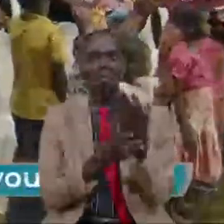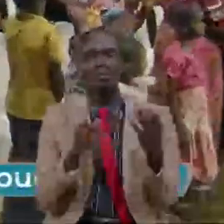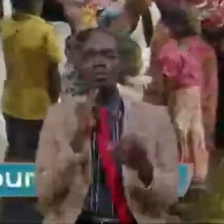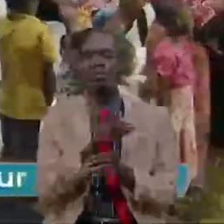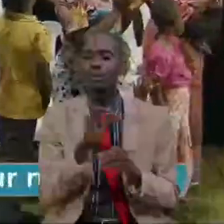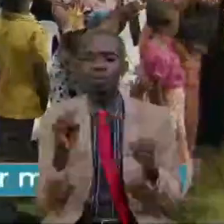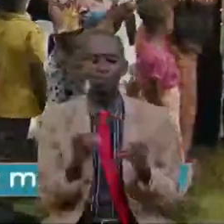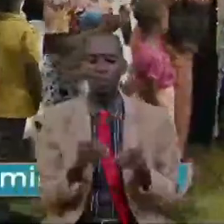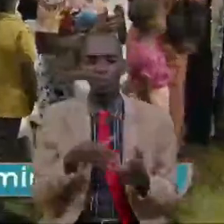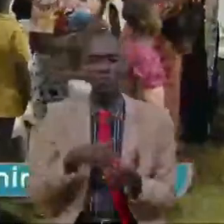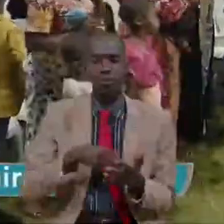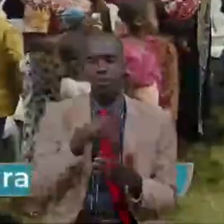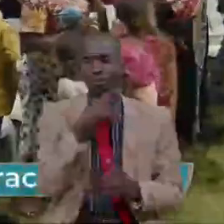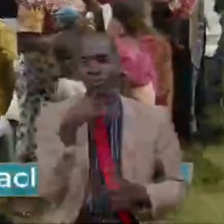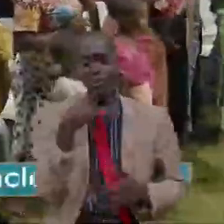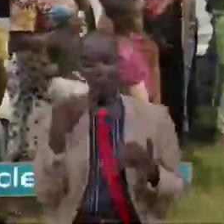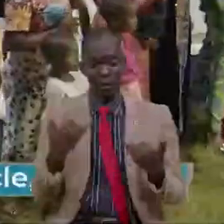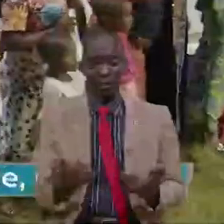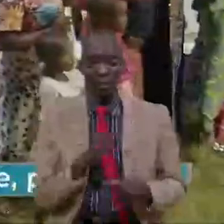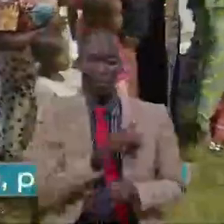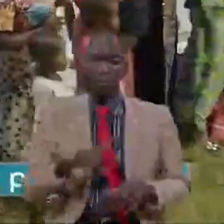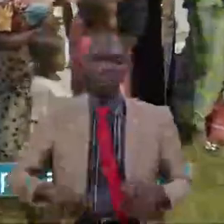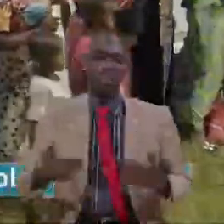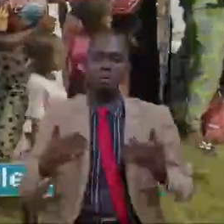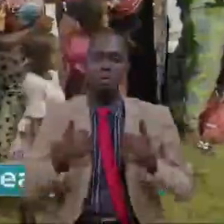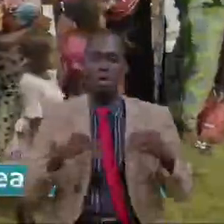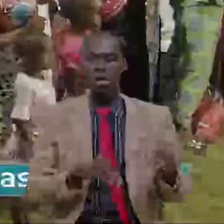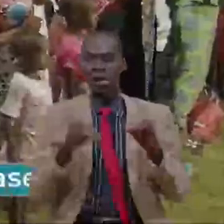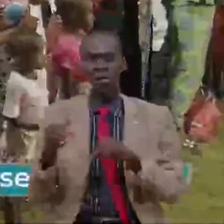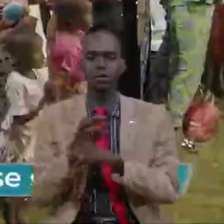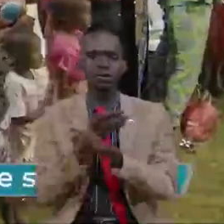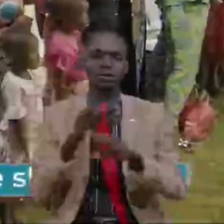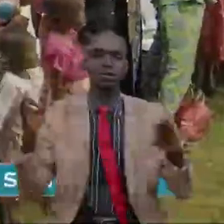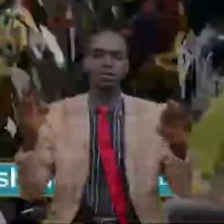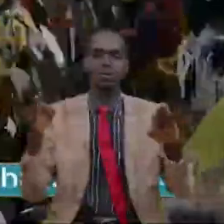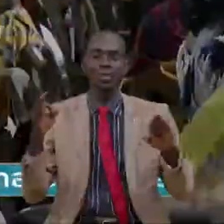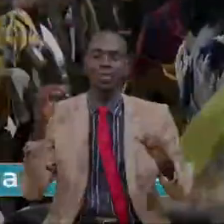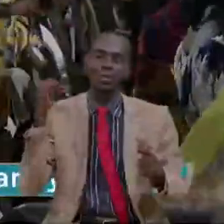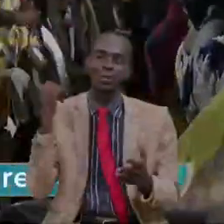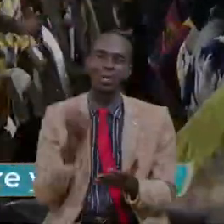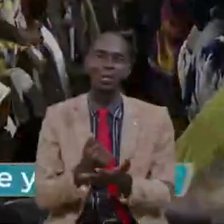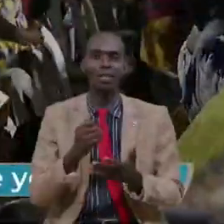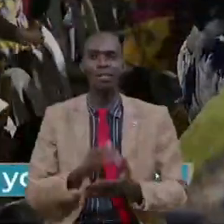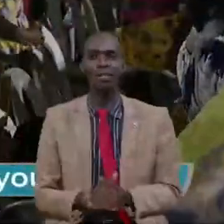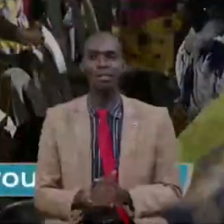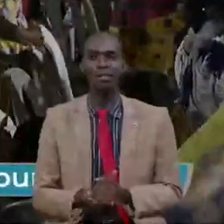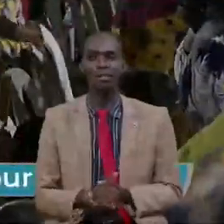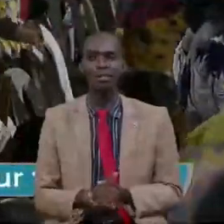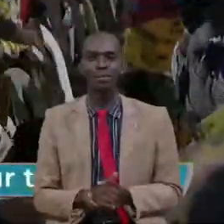ta main n'est plus desséchée. Maintenant, le Seigneur t'a affranchi. Amen.